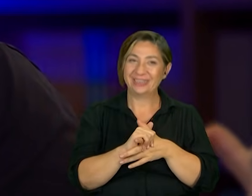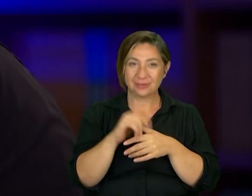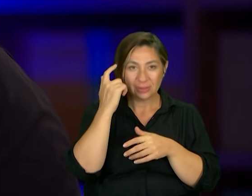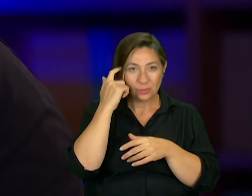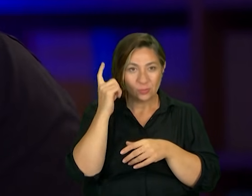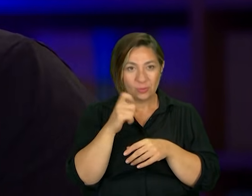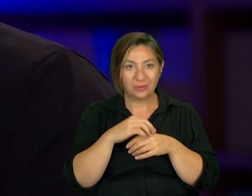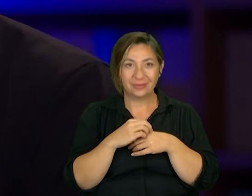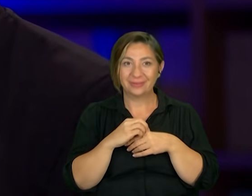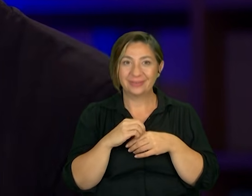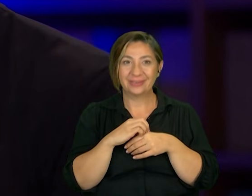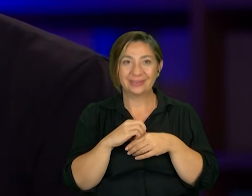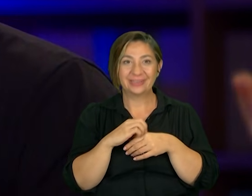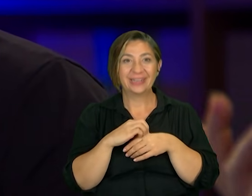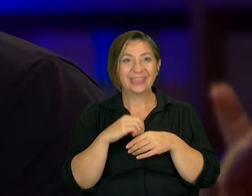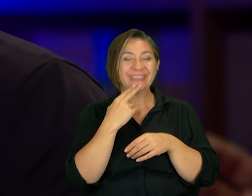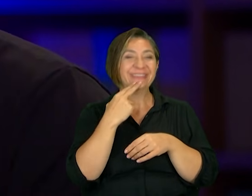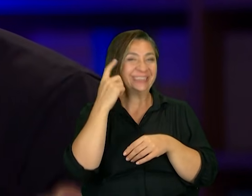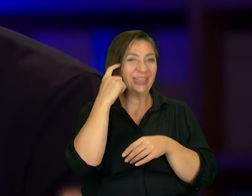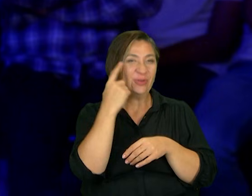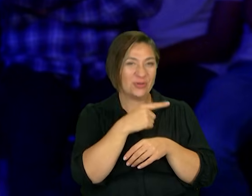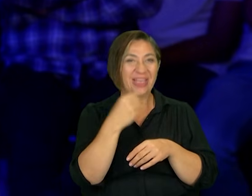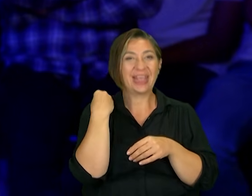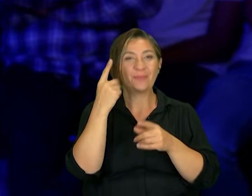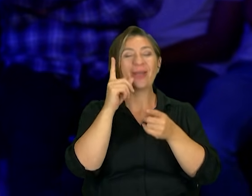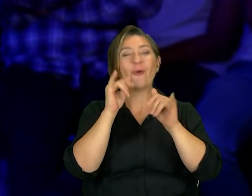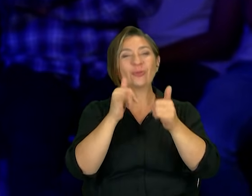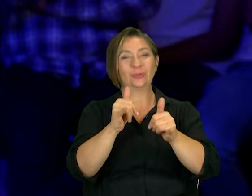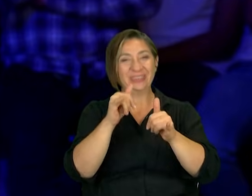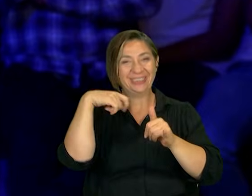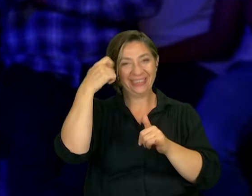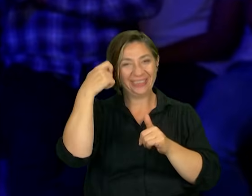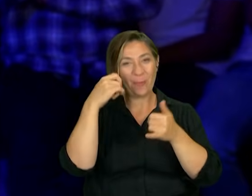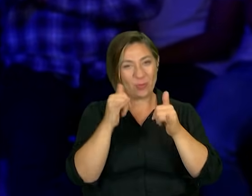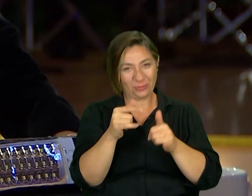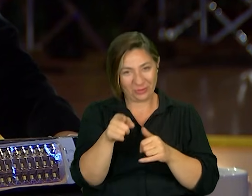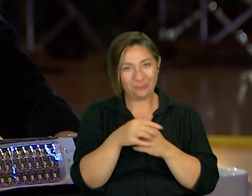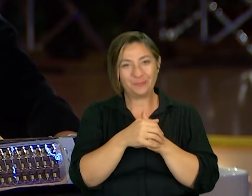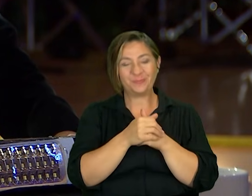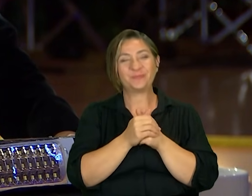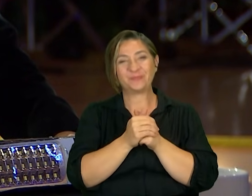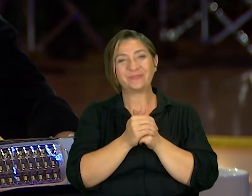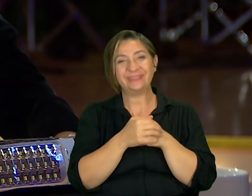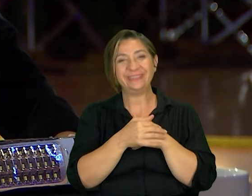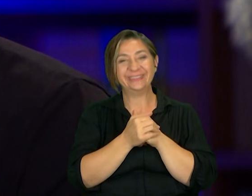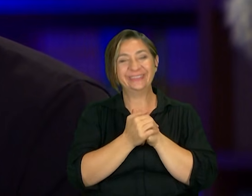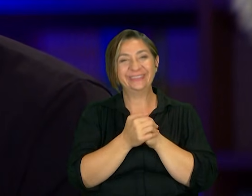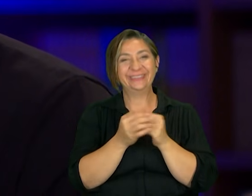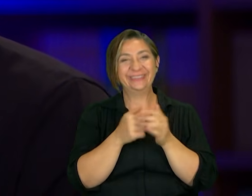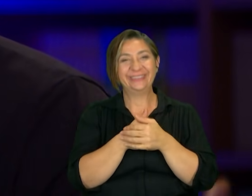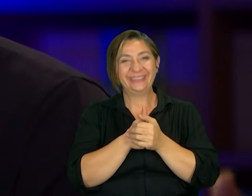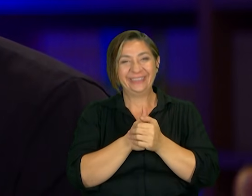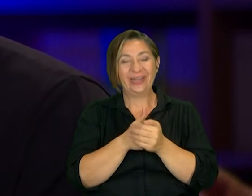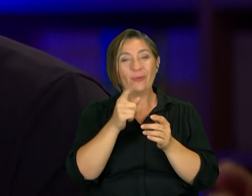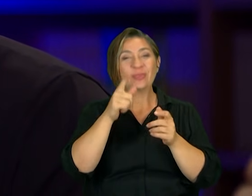Tanıyor musunuz Can Yaman? Can Yaman? Evet. Evet. Oyuncu. Bir yeni bir oyuncu. Yeni başladı. Evet. Ha evet evet. Evet evet. Onun